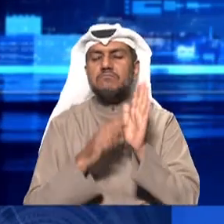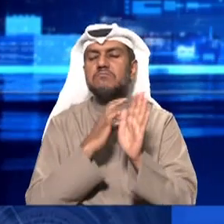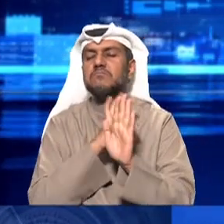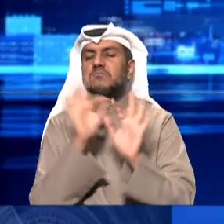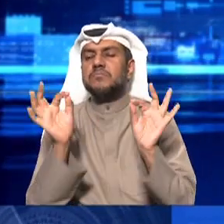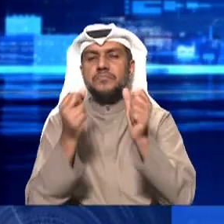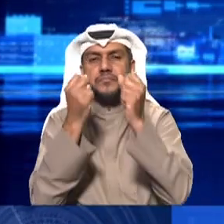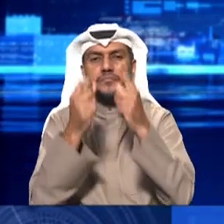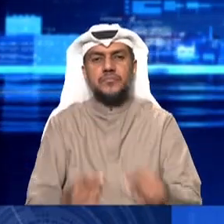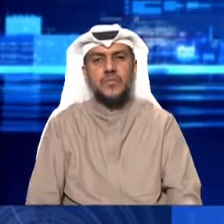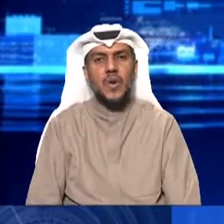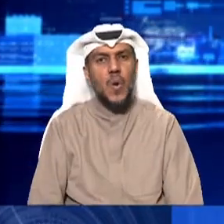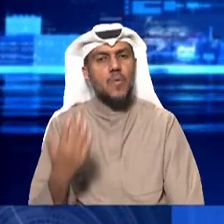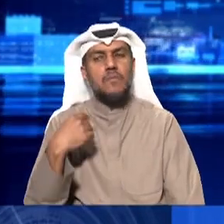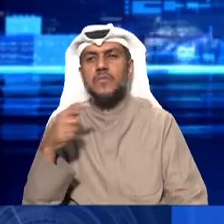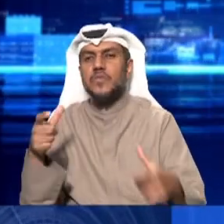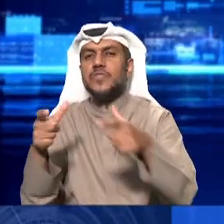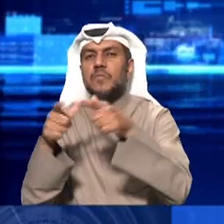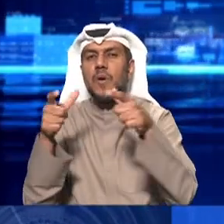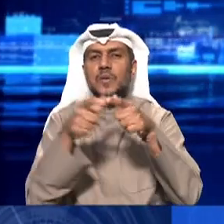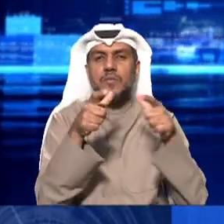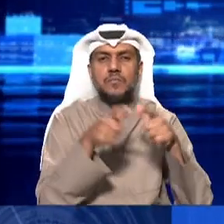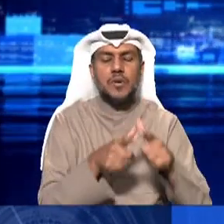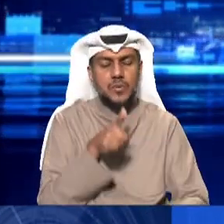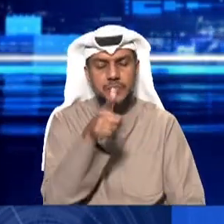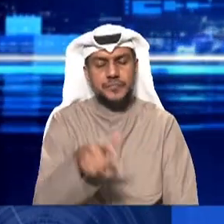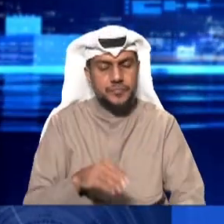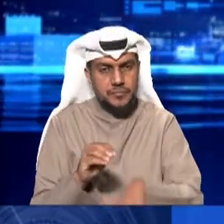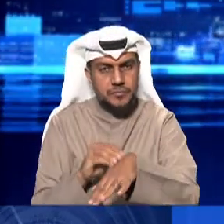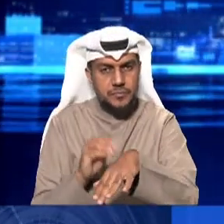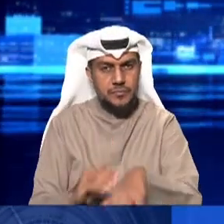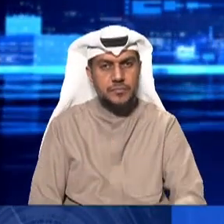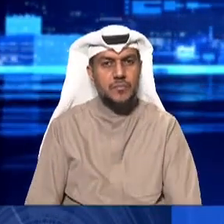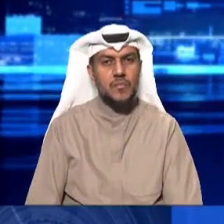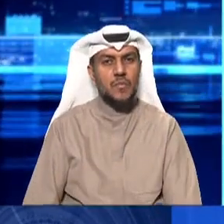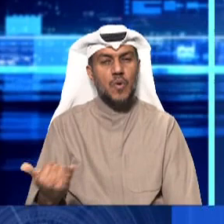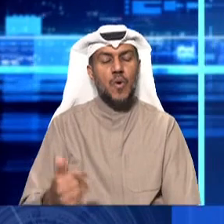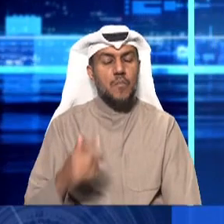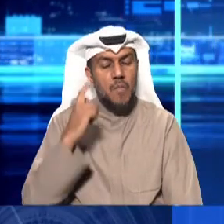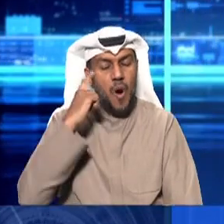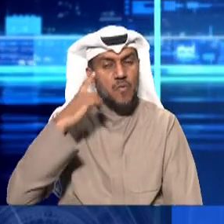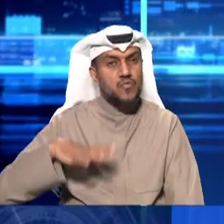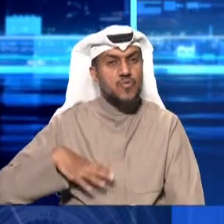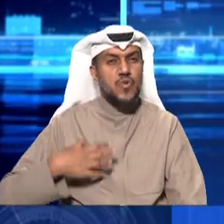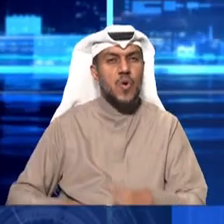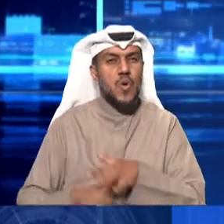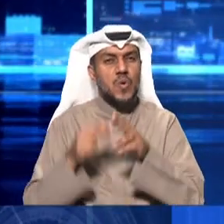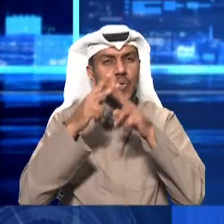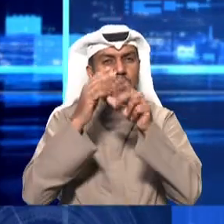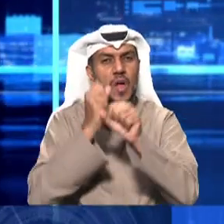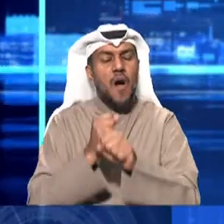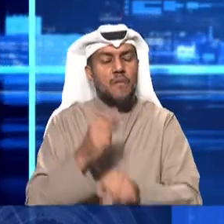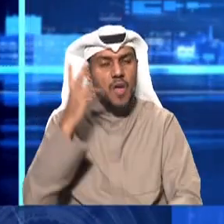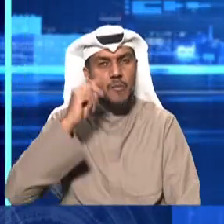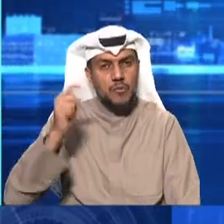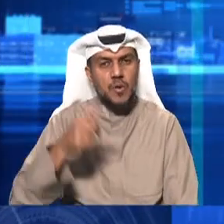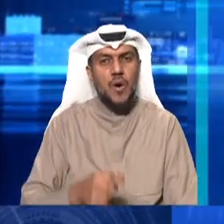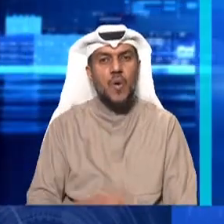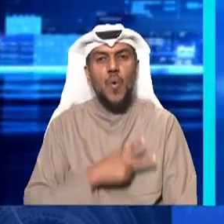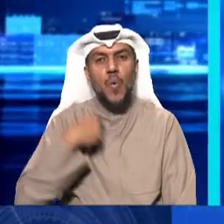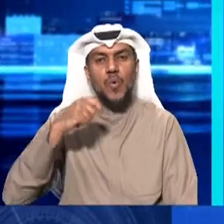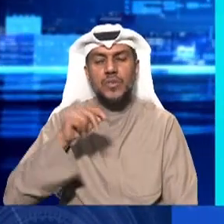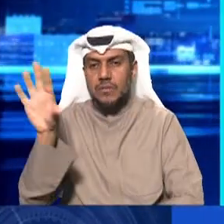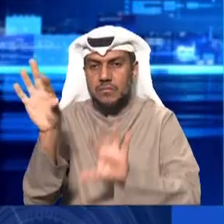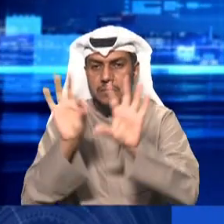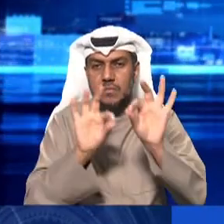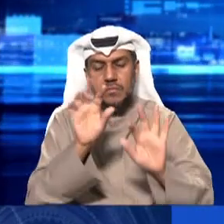خلال اللقاءات السابقة. وأوضح الحريص أن سموه حريص على استكمال التشكيل الحكومي بأقرب وقت وبما